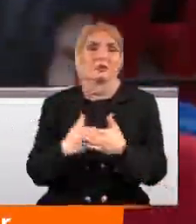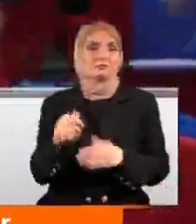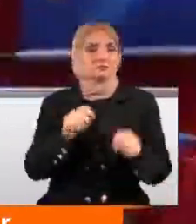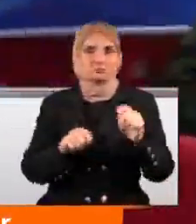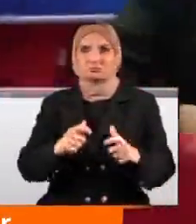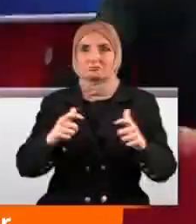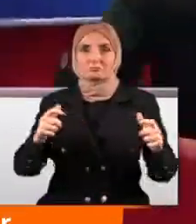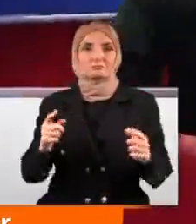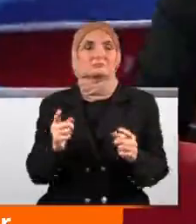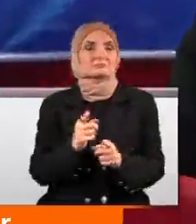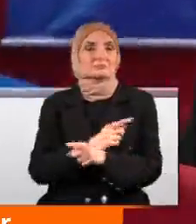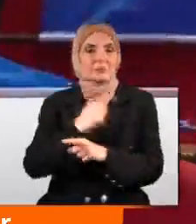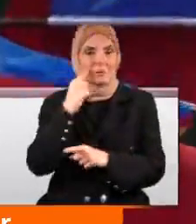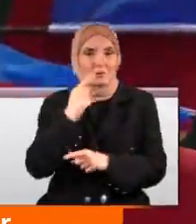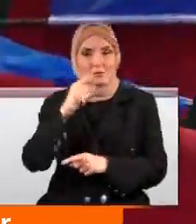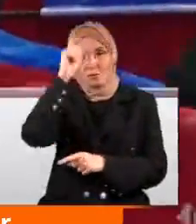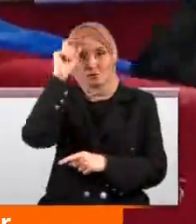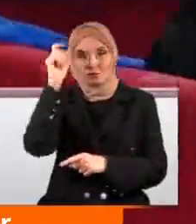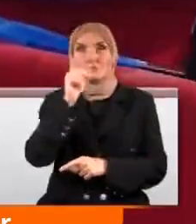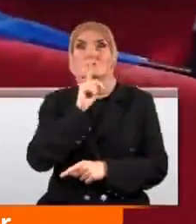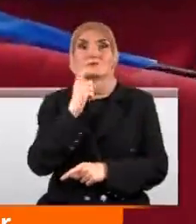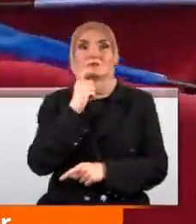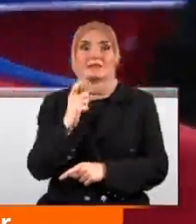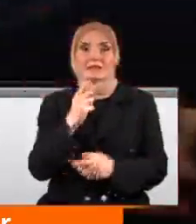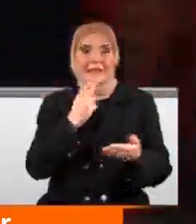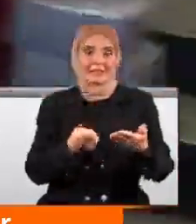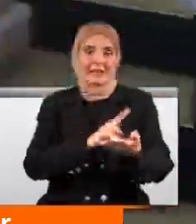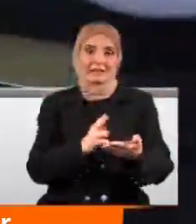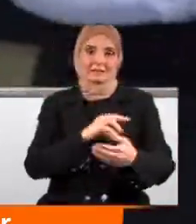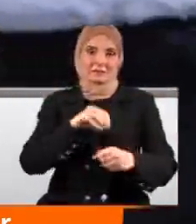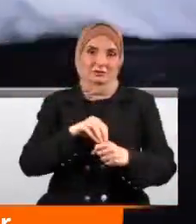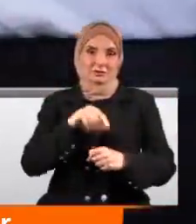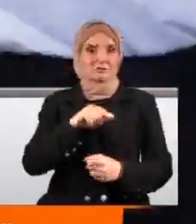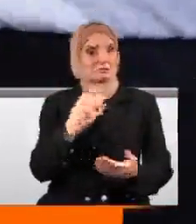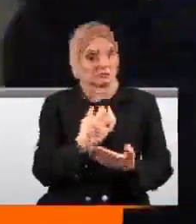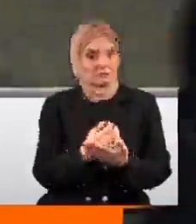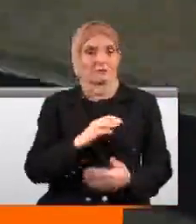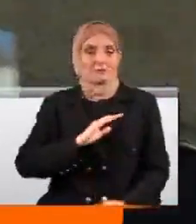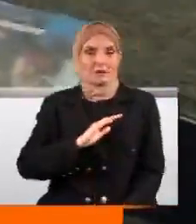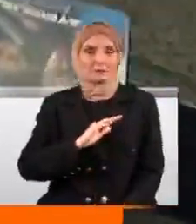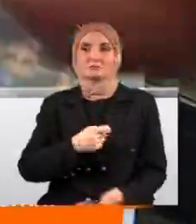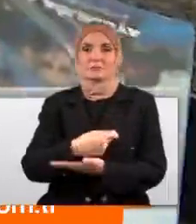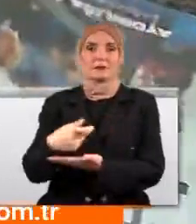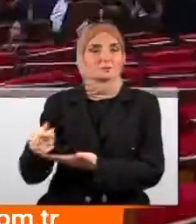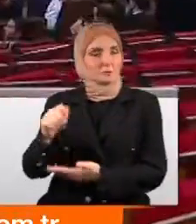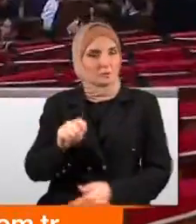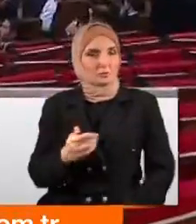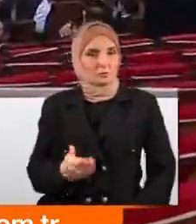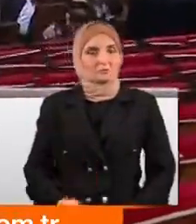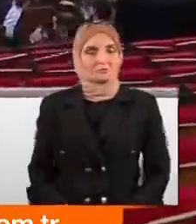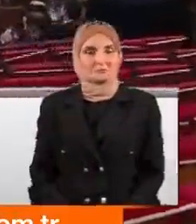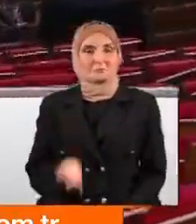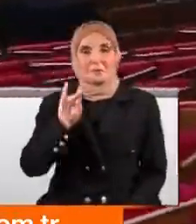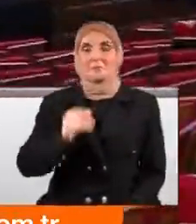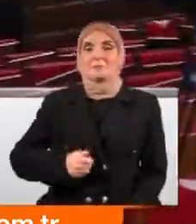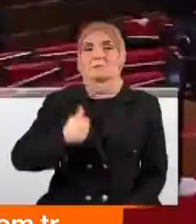Türkiye Bülteni dergisinin 180. sayısında yer aldı ve o dergi burada davetlilere dağıtılıyor. MHP